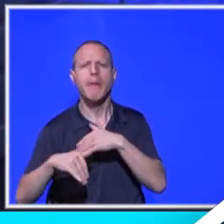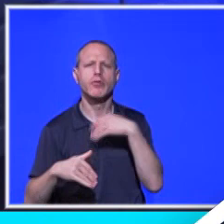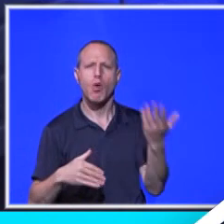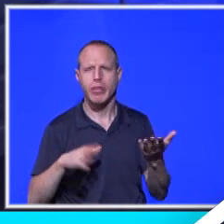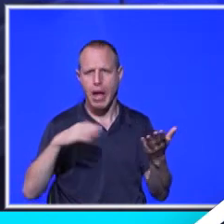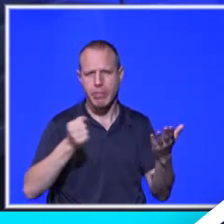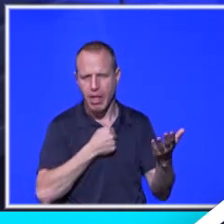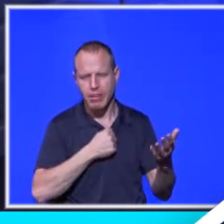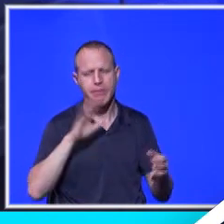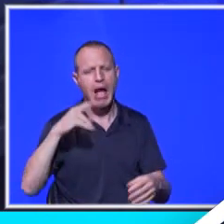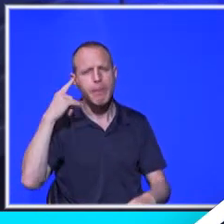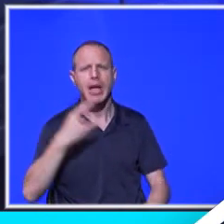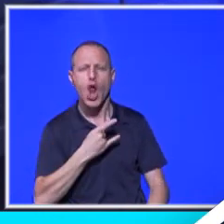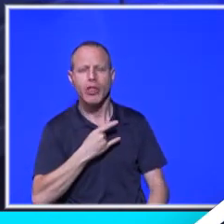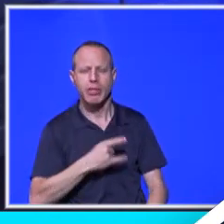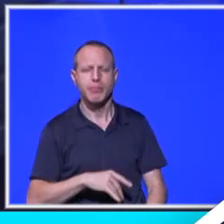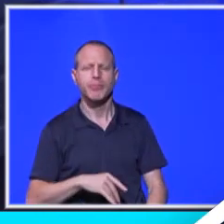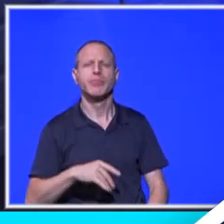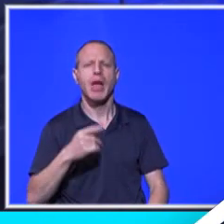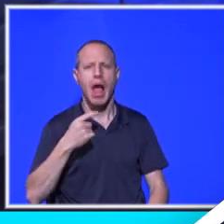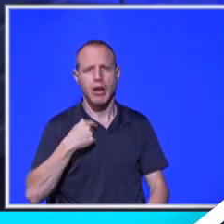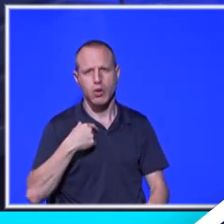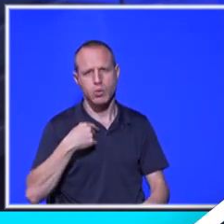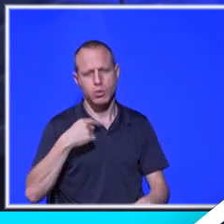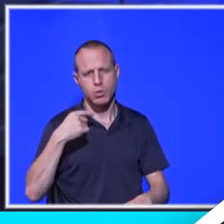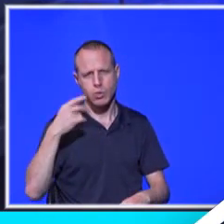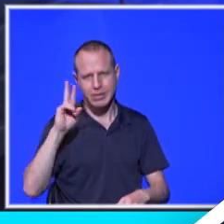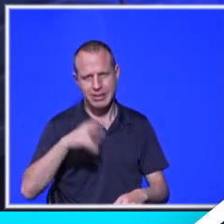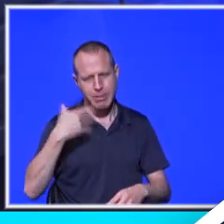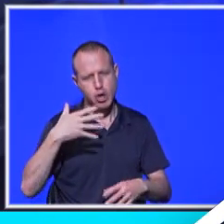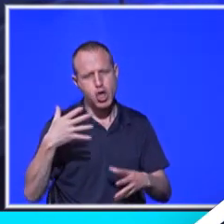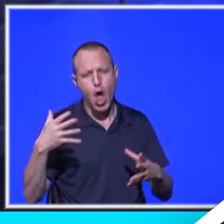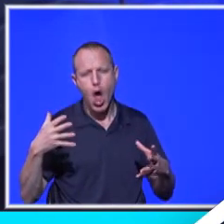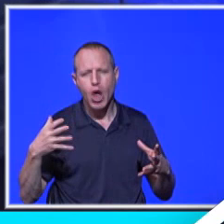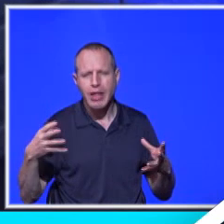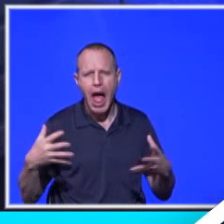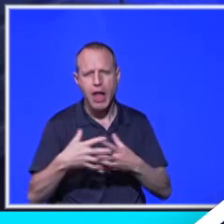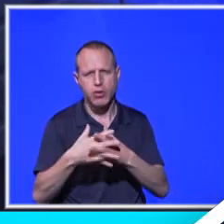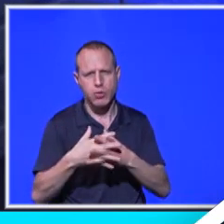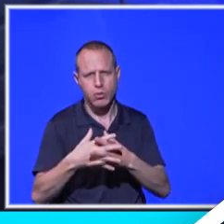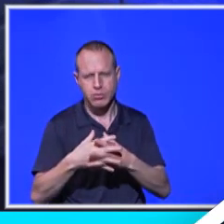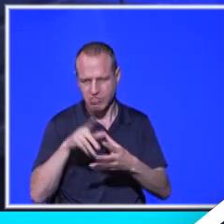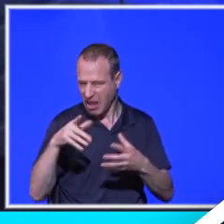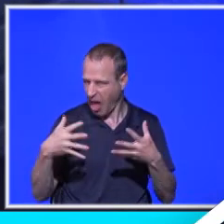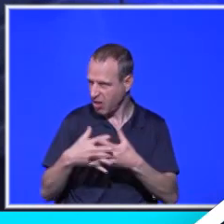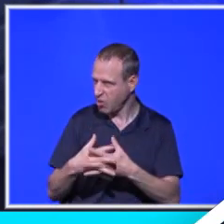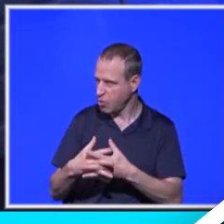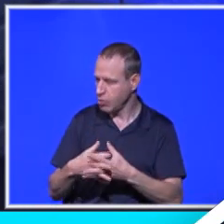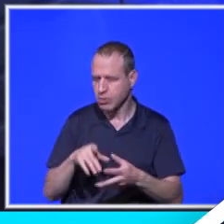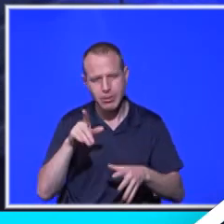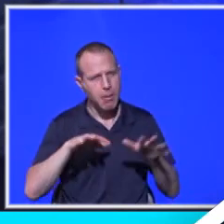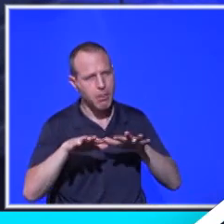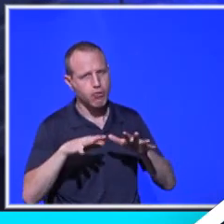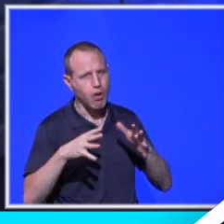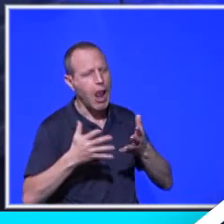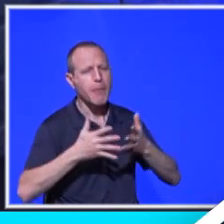דתיים וגם חילונים. ולכן אנחנו צריכים להיות מאוחדים בתוכנו. וזה אחדות מה שאנחנו רואים? תראי, זו ממשלה מנופחת שלא מתפקדת. אז אתה פה, זה